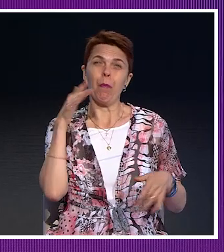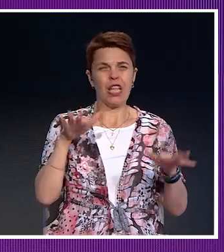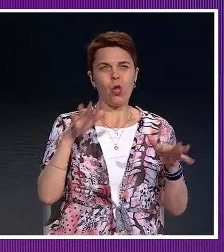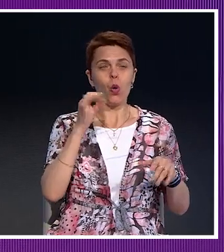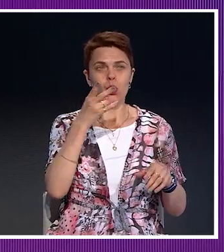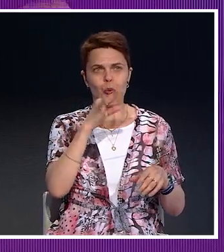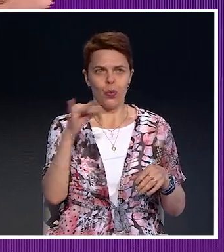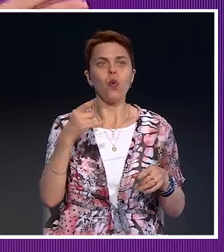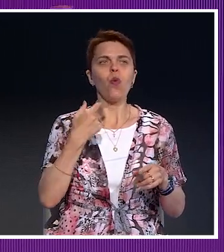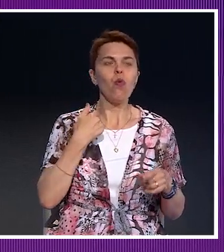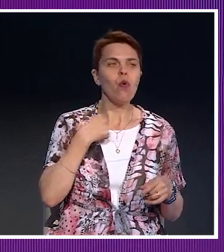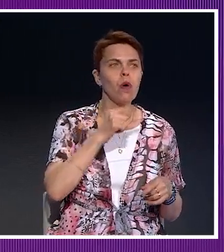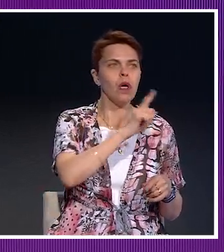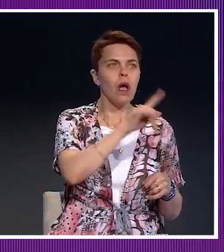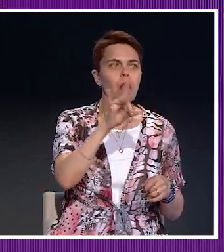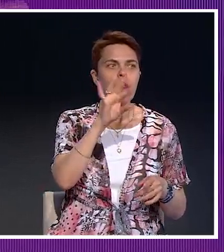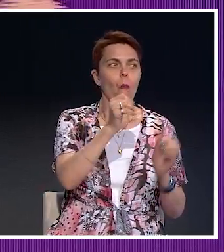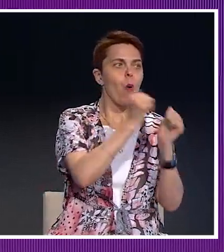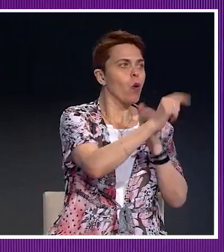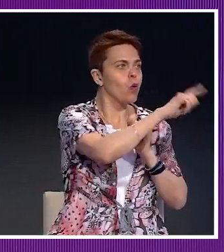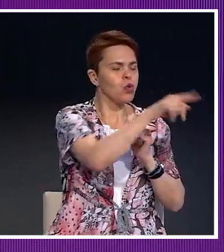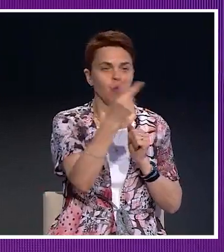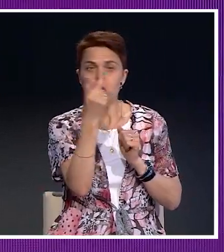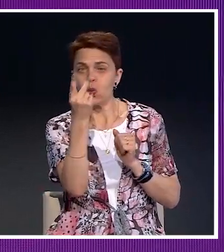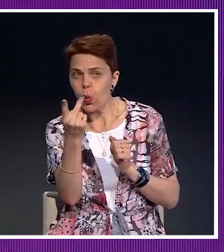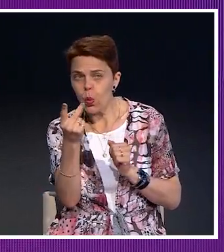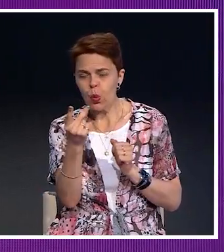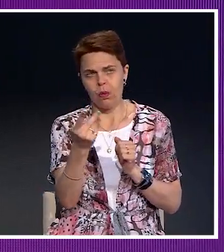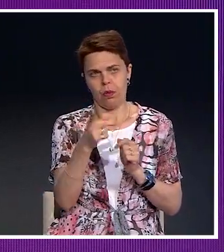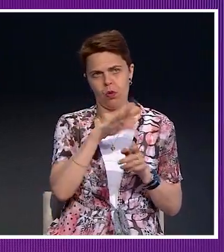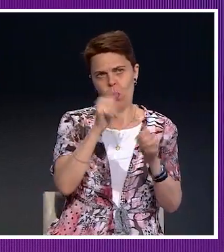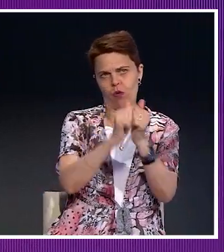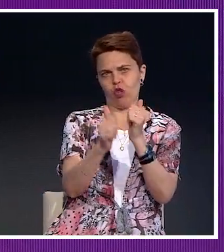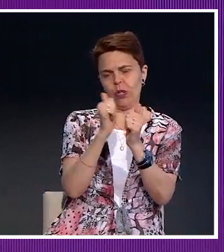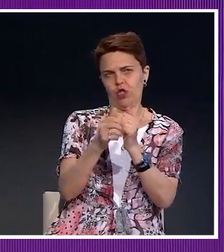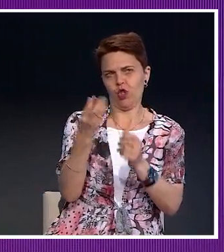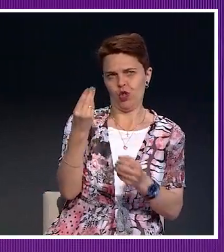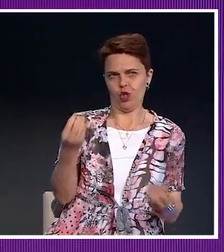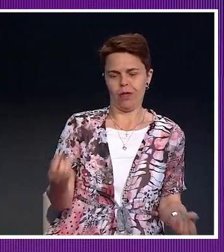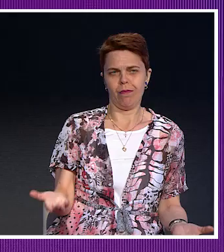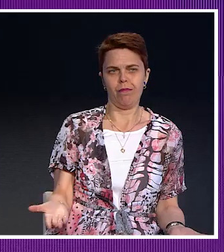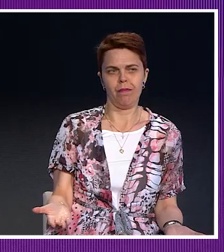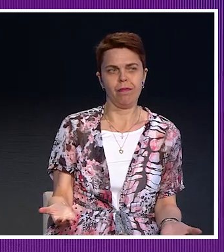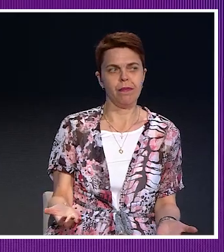Ну, підозрюю, що практично, якщо не про кожну другу, то частіше. Да?